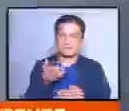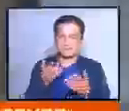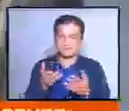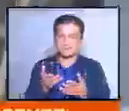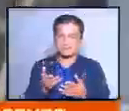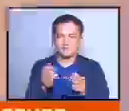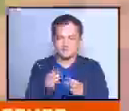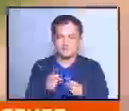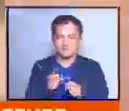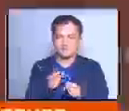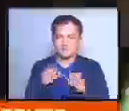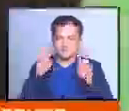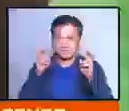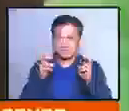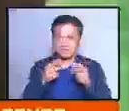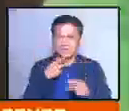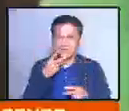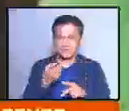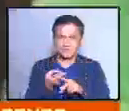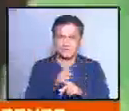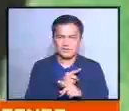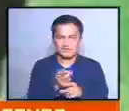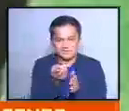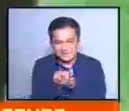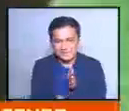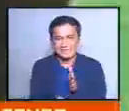Yan talaga yung pwedeng tawagin boses galing hukay.